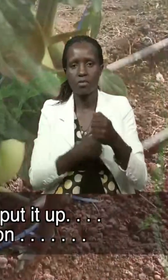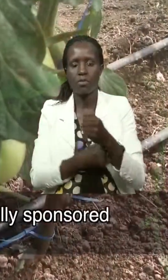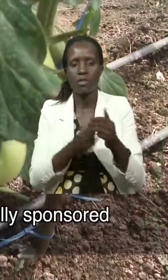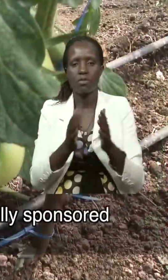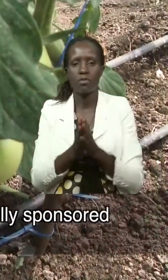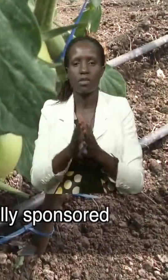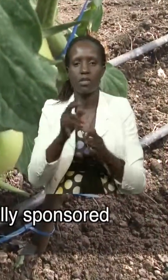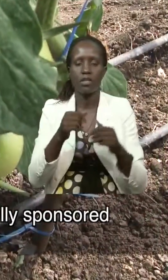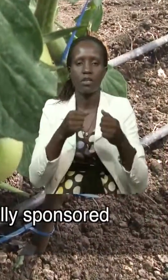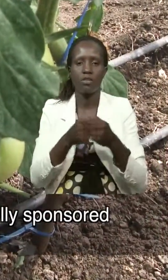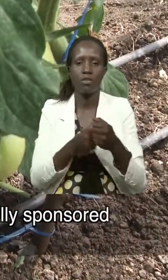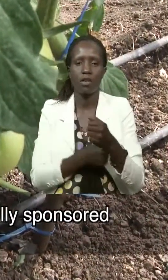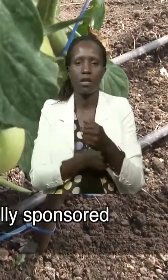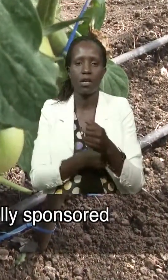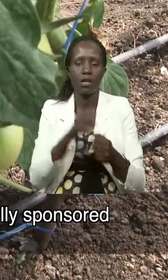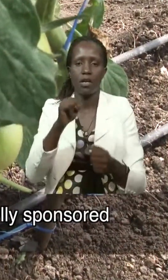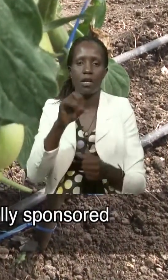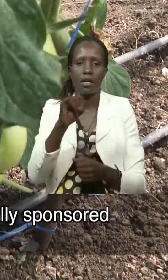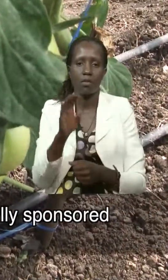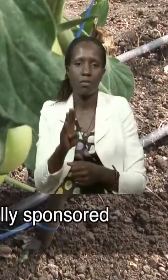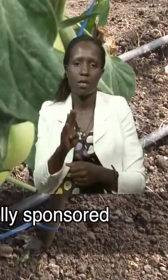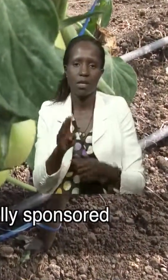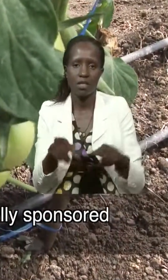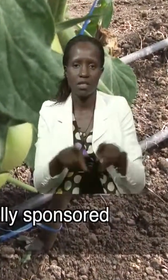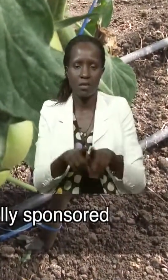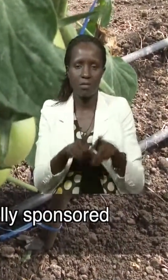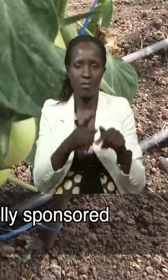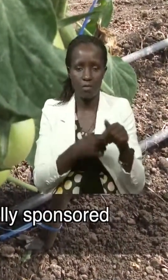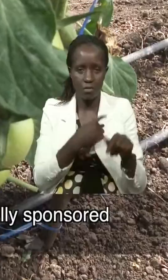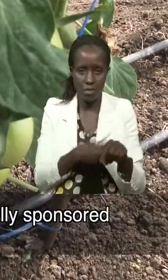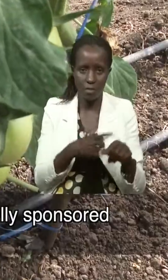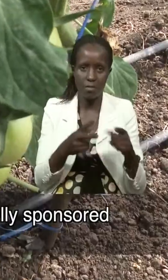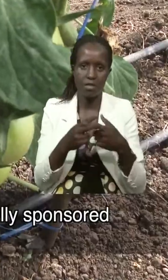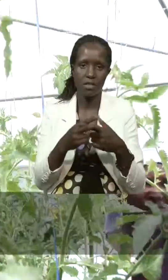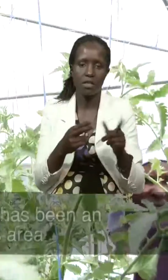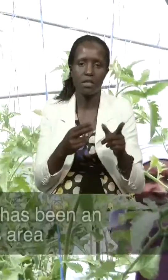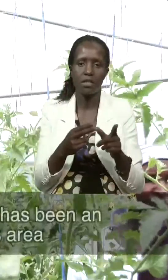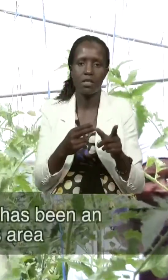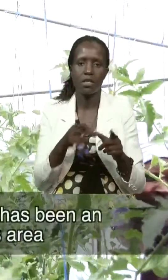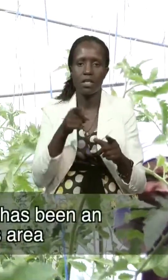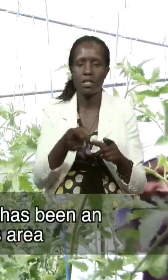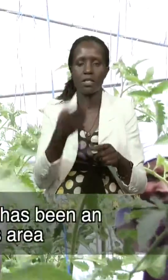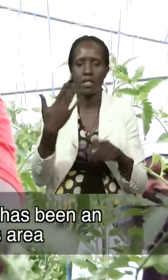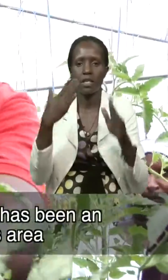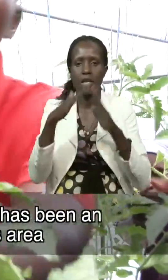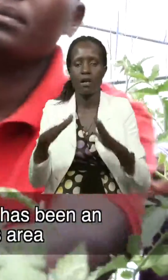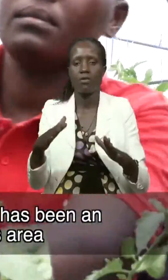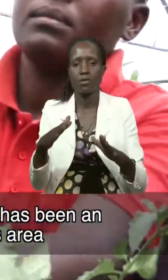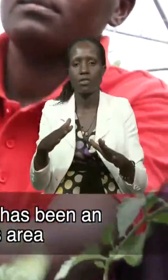sponsored by the donors. Na tangu tupande hii mbegu, in fact hii